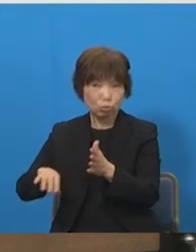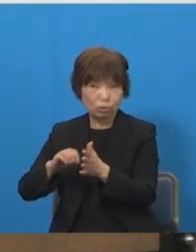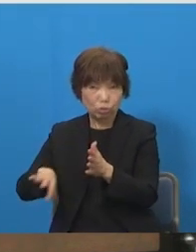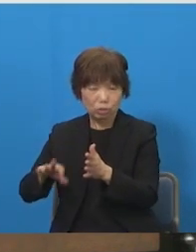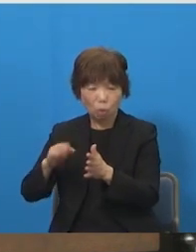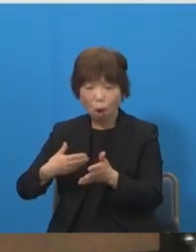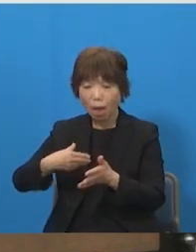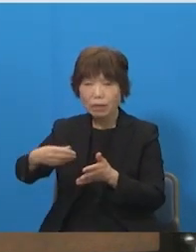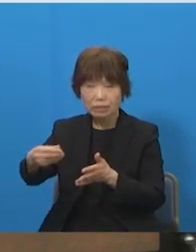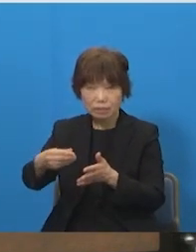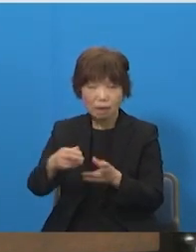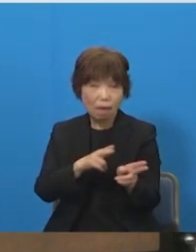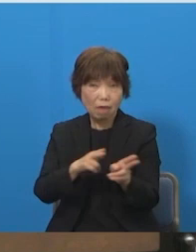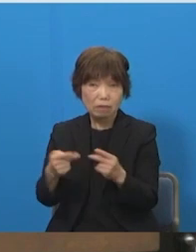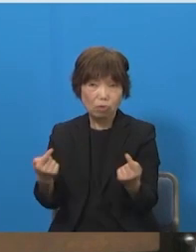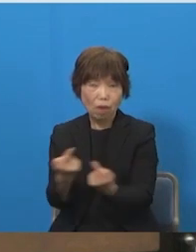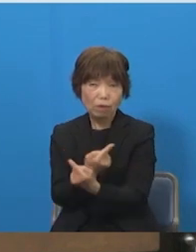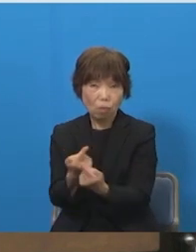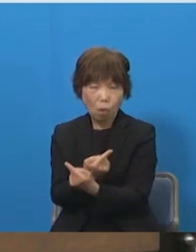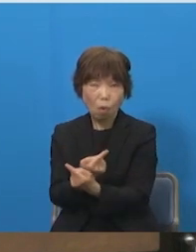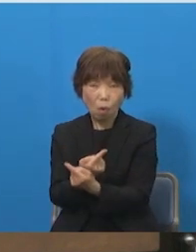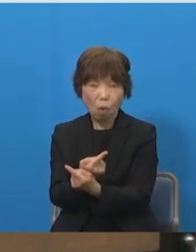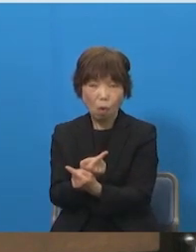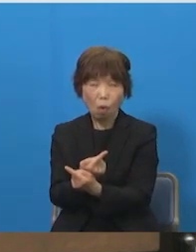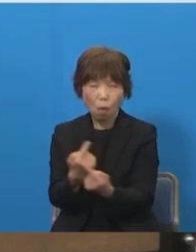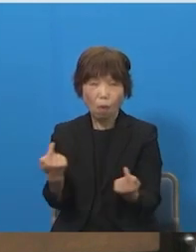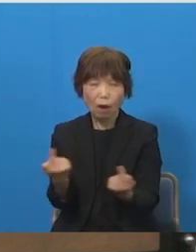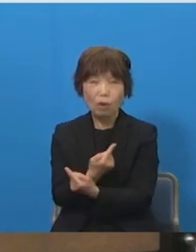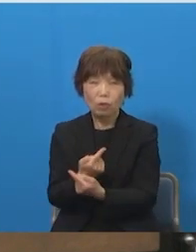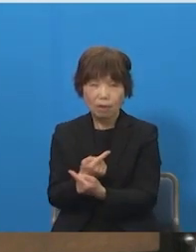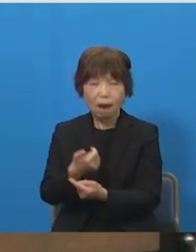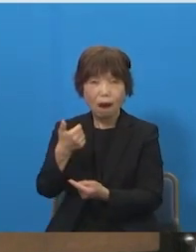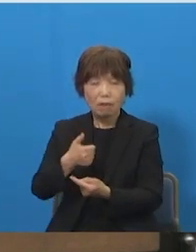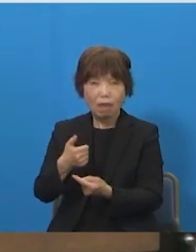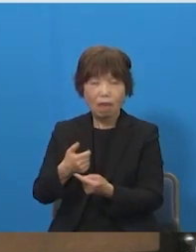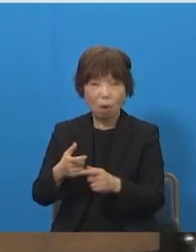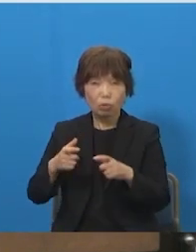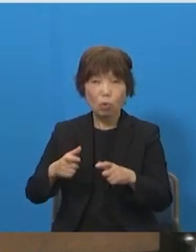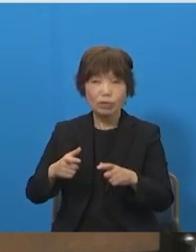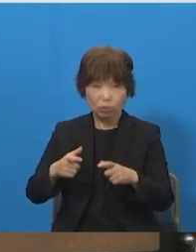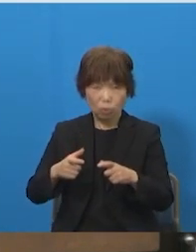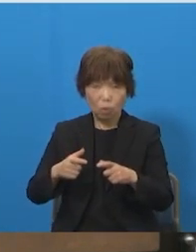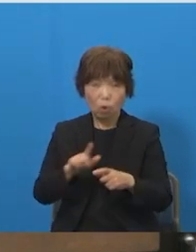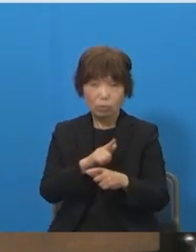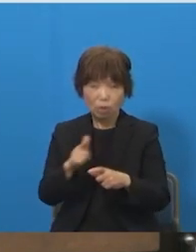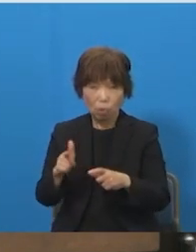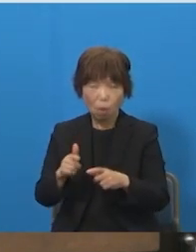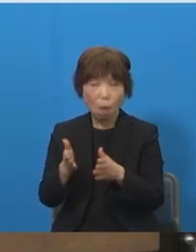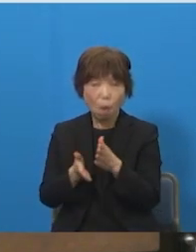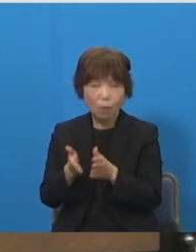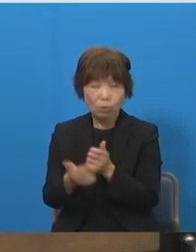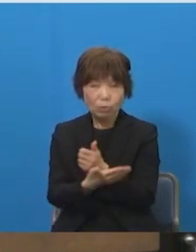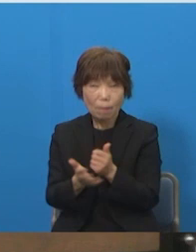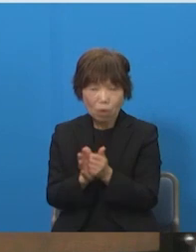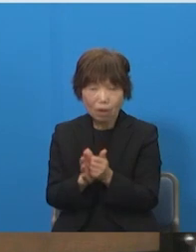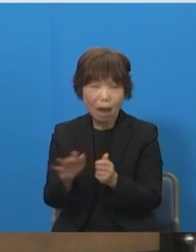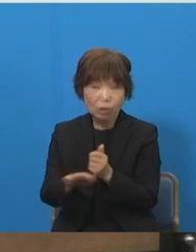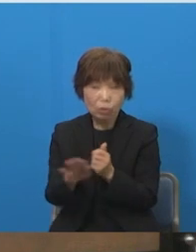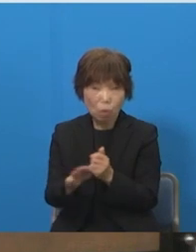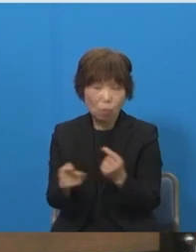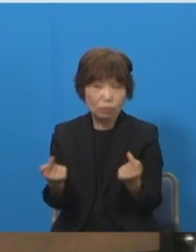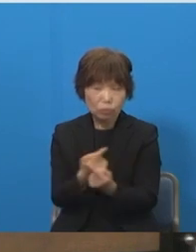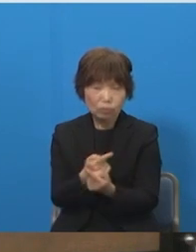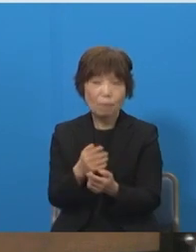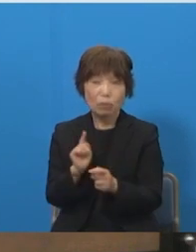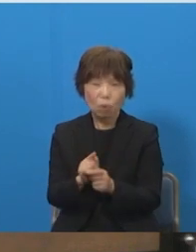済、制度変更を実施した敬老乗車層制度や、保育環境の充実のためのプール制、学童